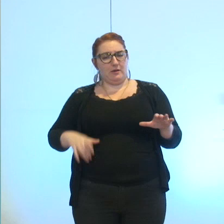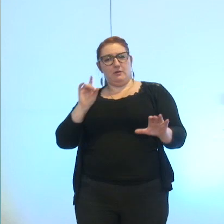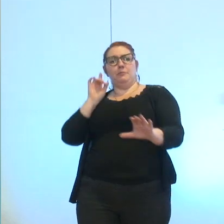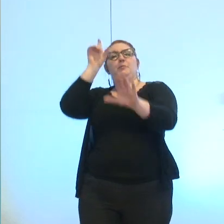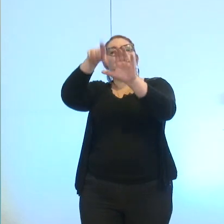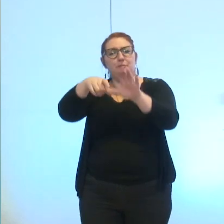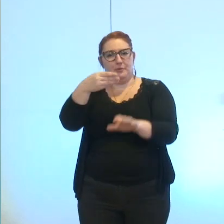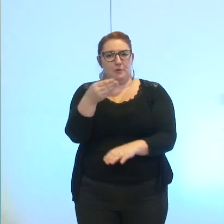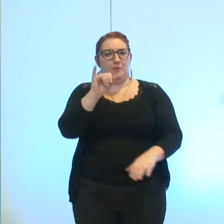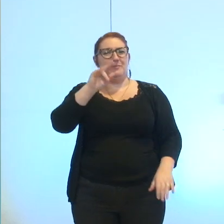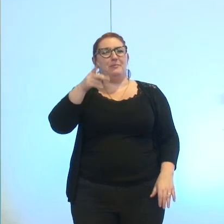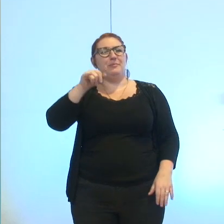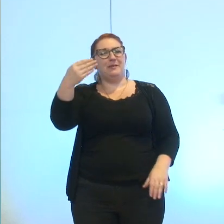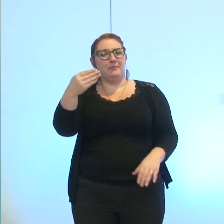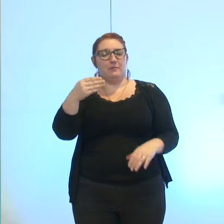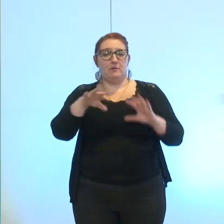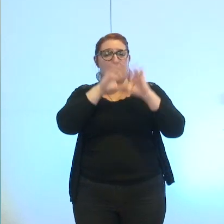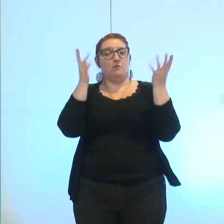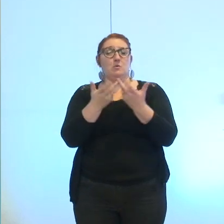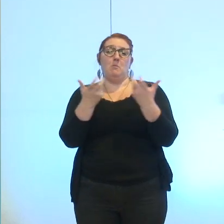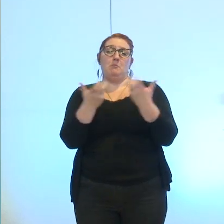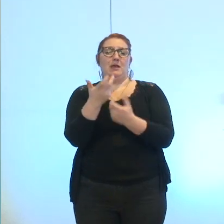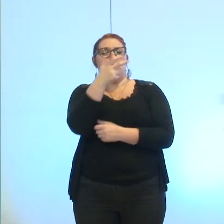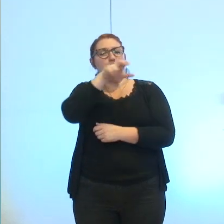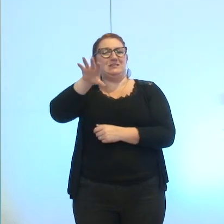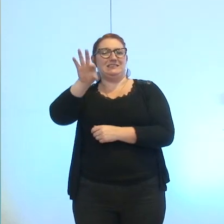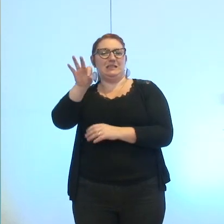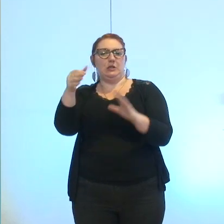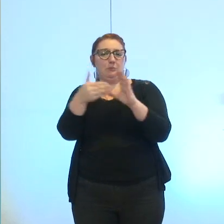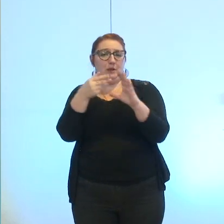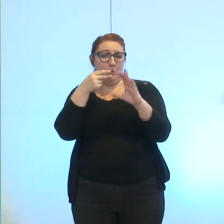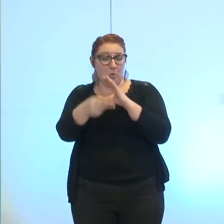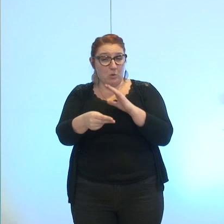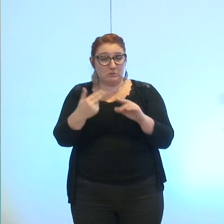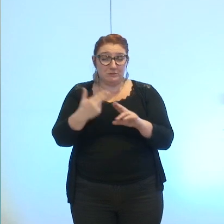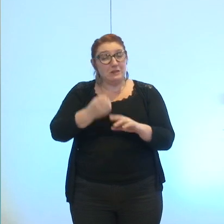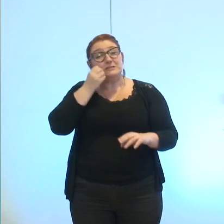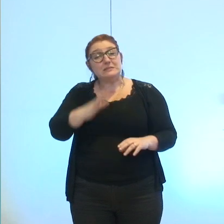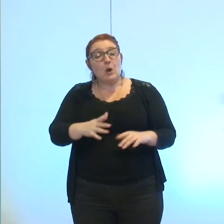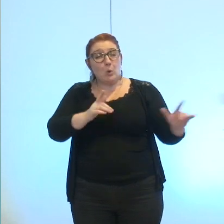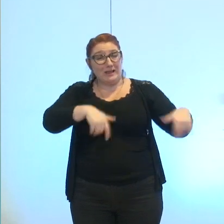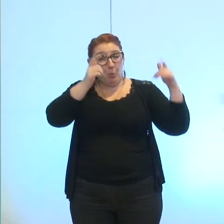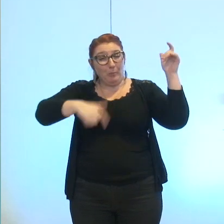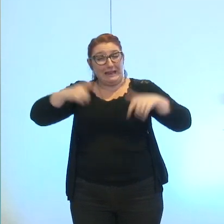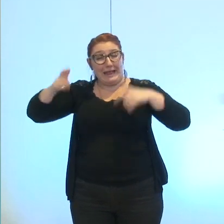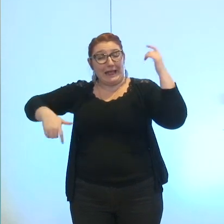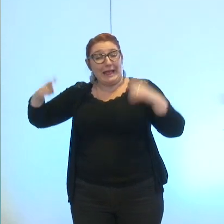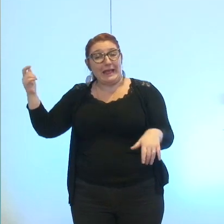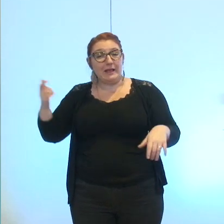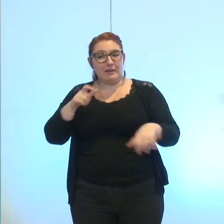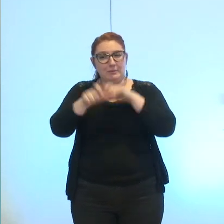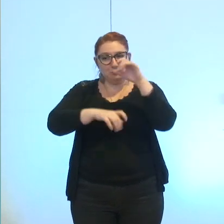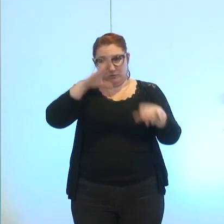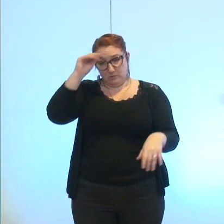MIM 350000 € pour un salon de l'immobilier où les professionnels de l'immobilier j'étais